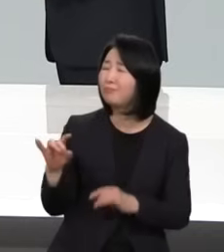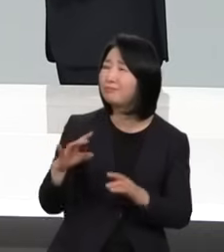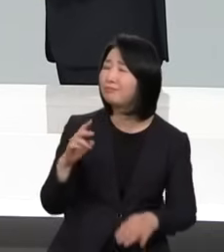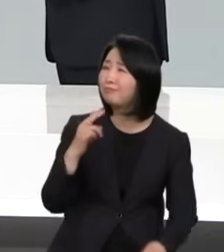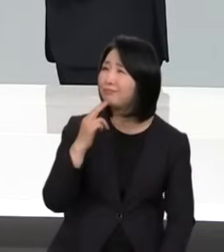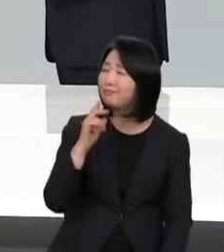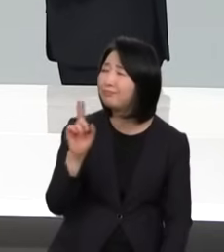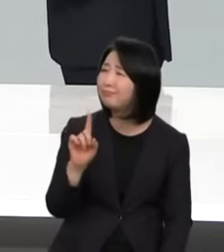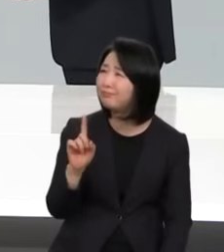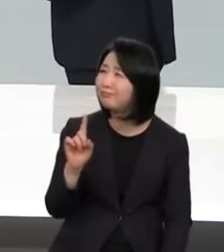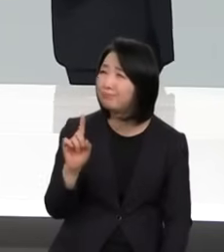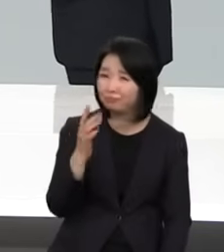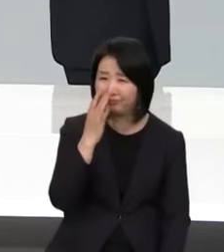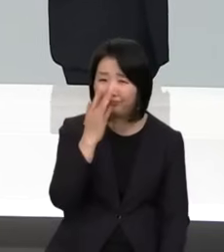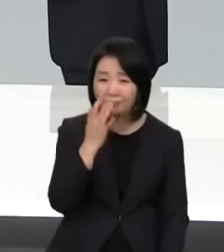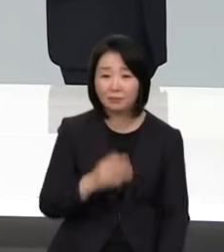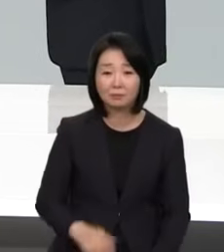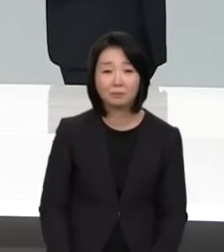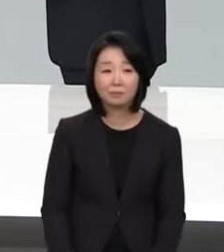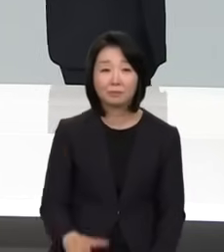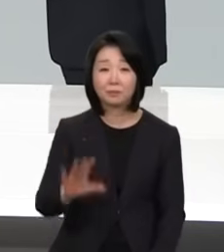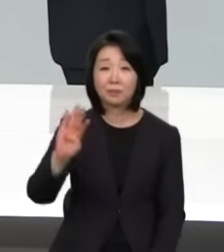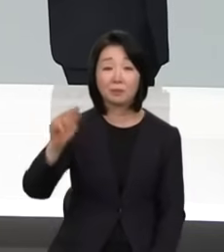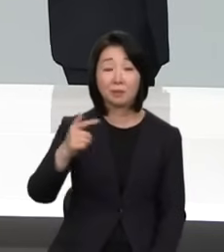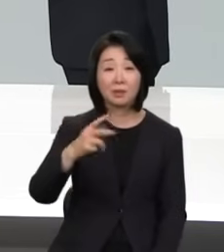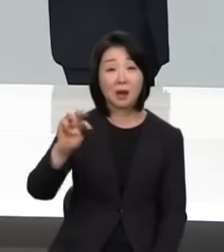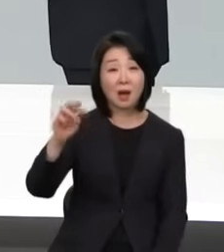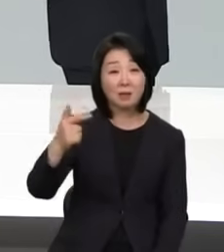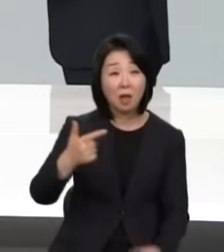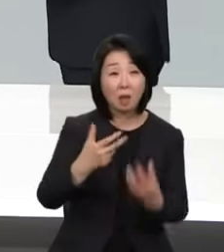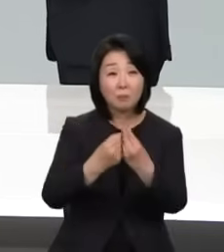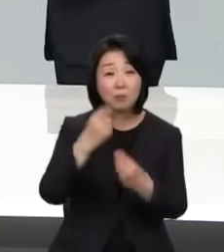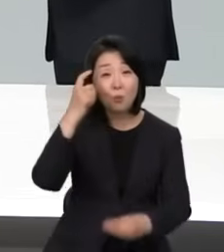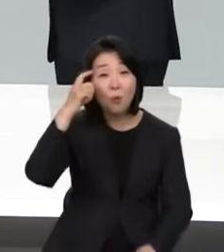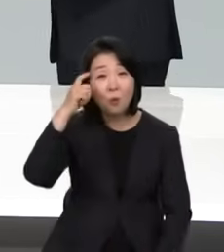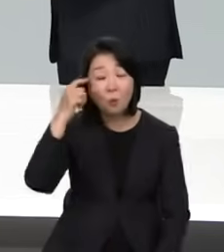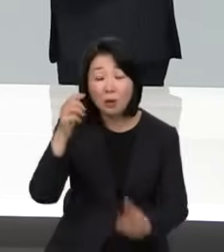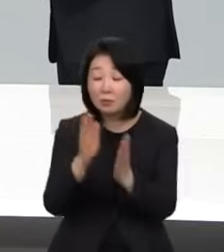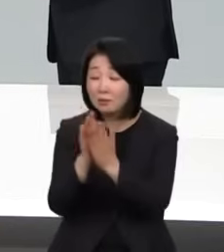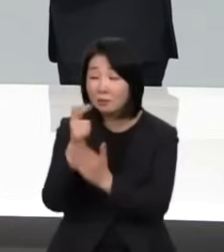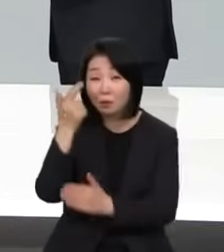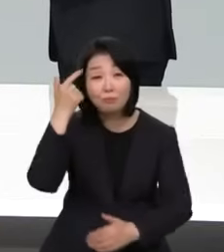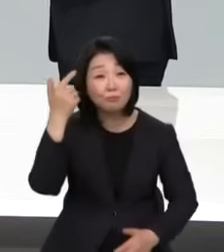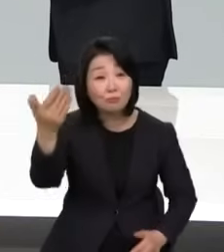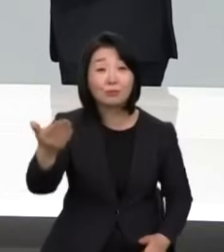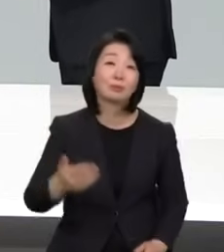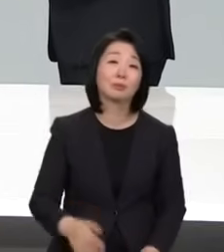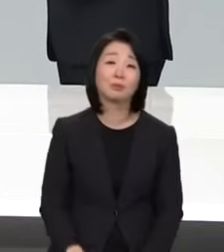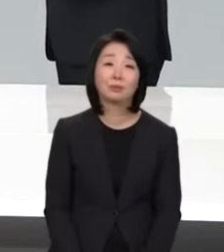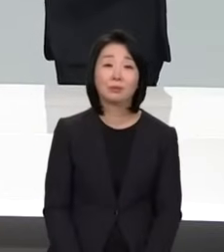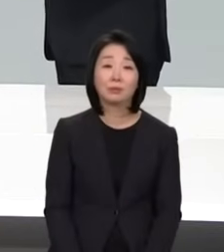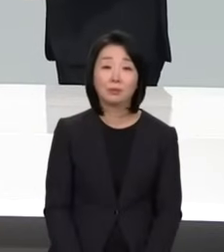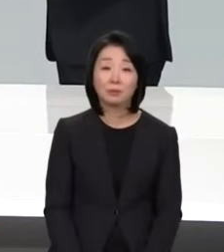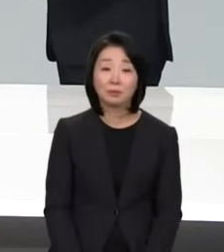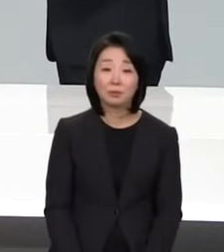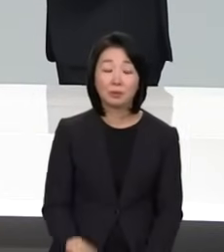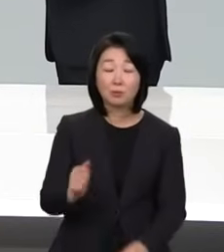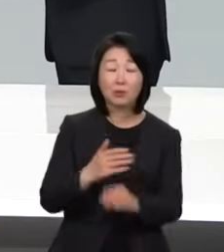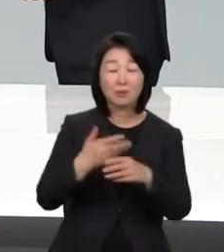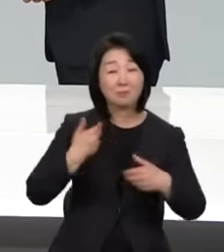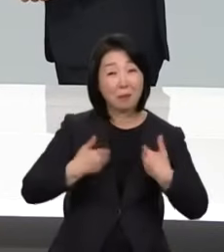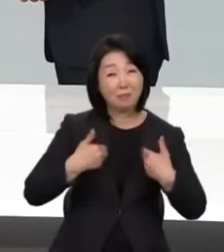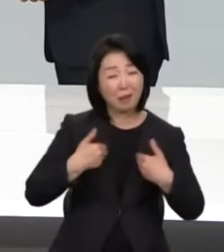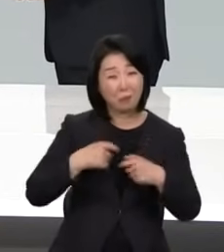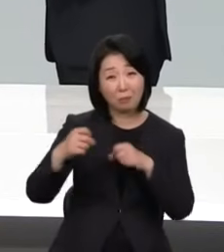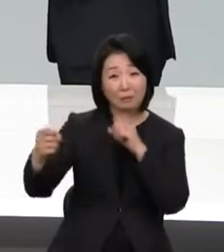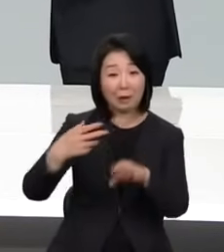측면들이 없지 않습니다. 네. 그래서 빈라덴 비유를 어떤 맥락에서 썼는지 직접 한번 물어봤는데 물어봤습니까? 예. 네. 아, 지금 유세 중이라 바쁘다라고